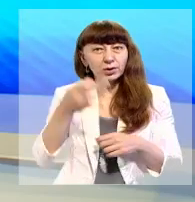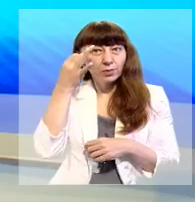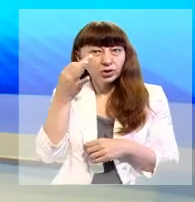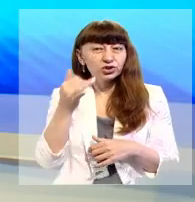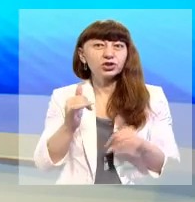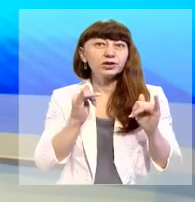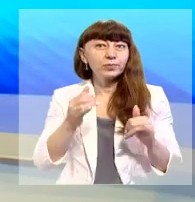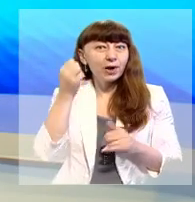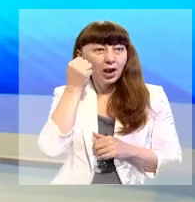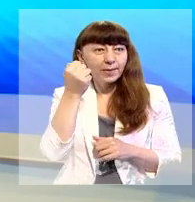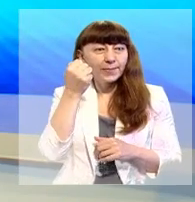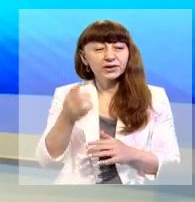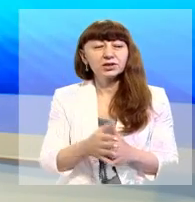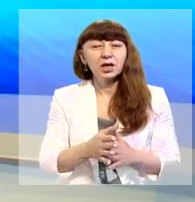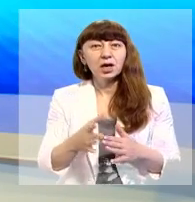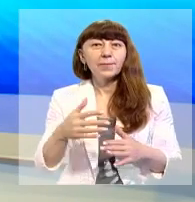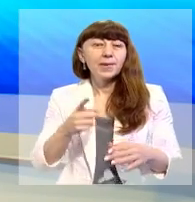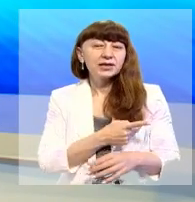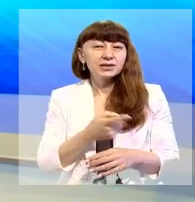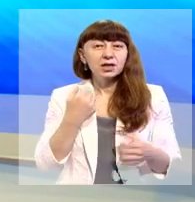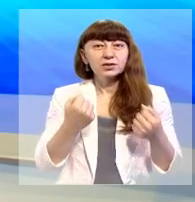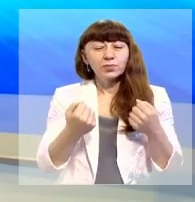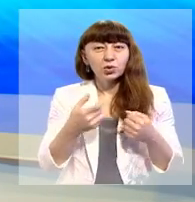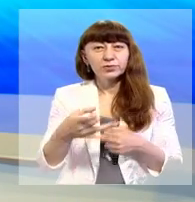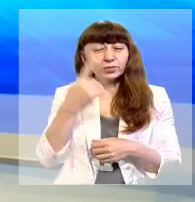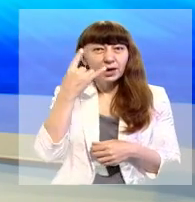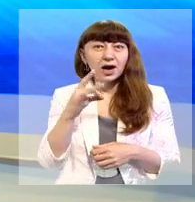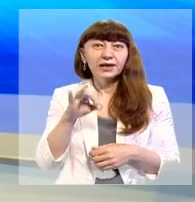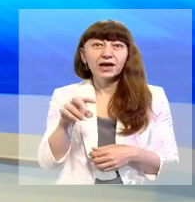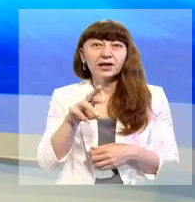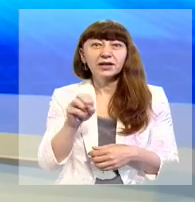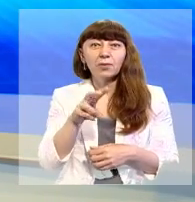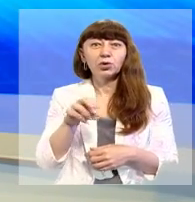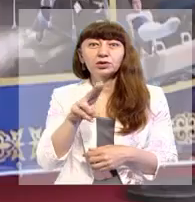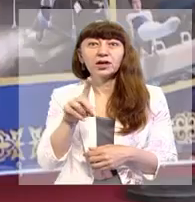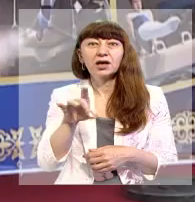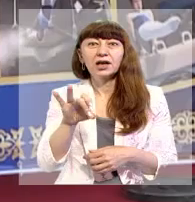память мастера спорта Республики Казахстан по спортивной гимнастике Аяна Молдагалиева.